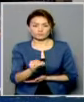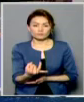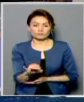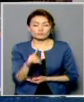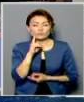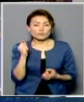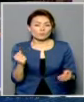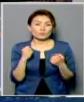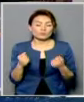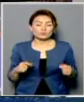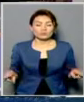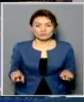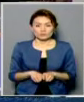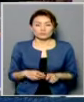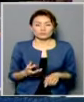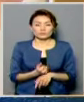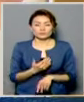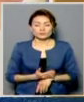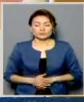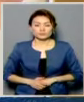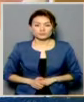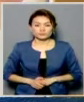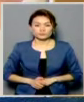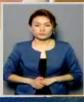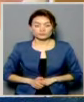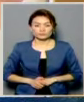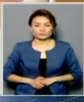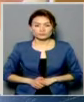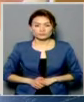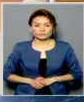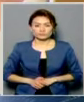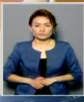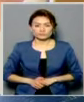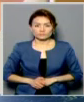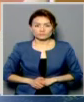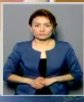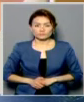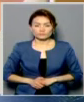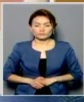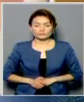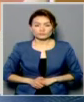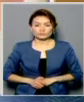жас спортшылар да айтулы үлес қосты. Қазақстан оқушылар гимназиядасының республикалық кезеңінде